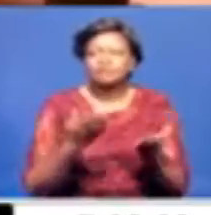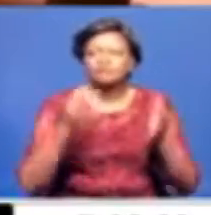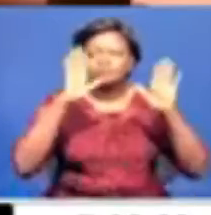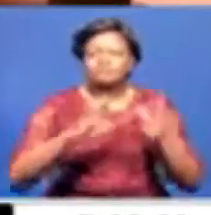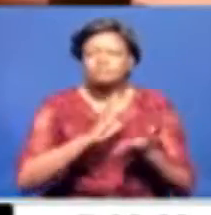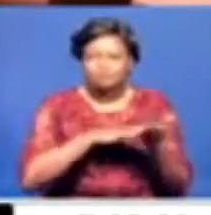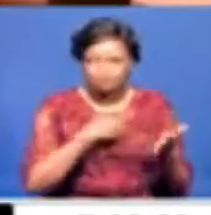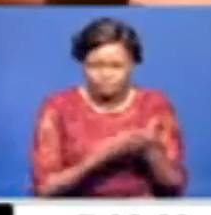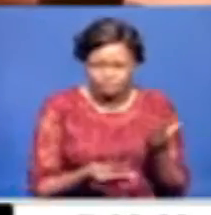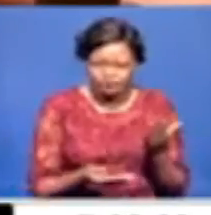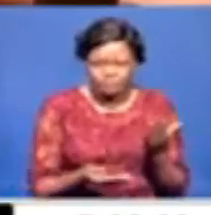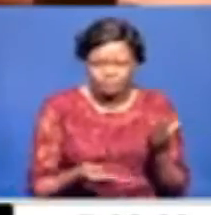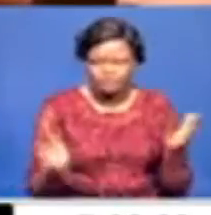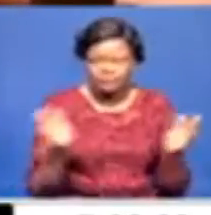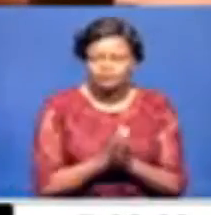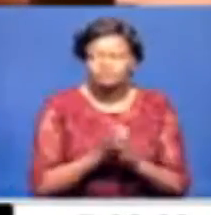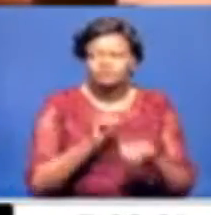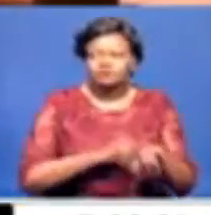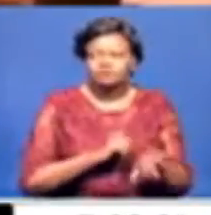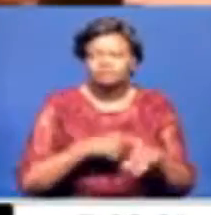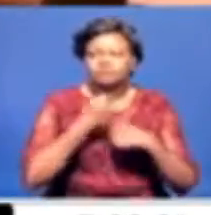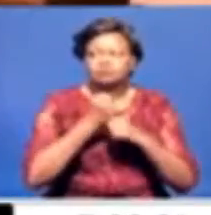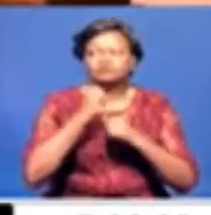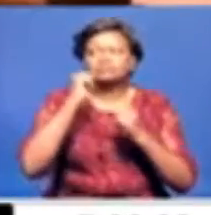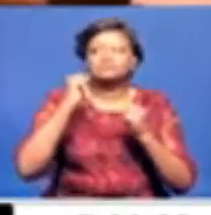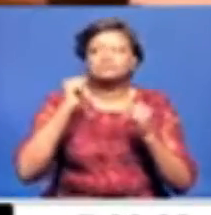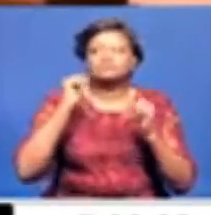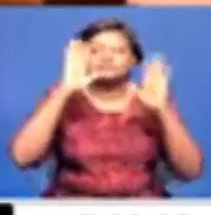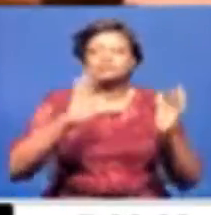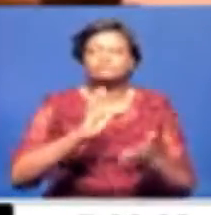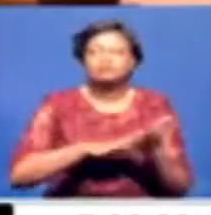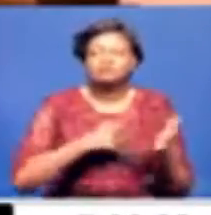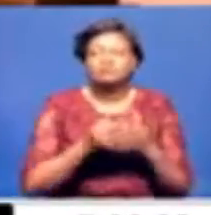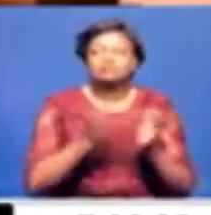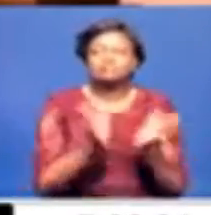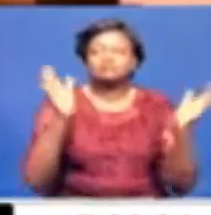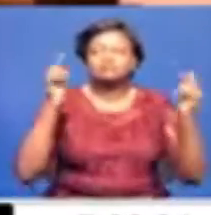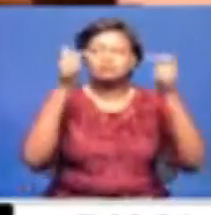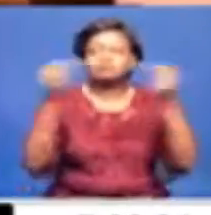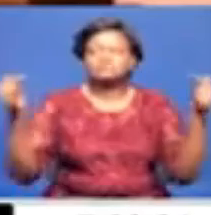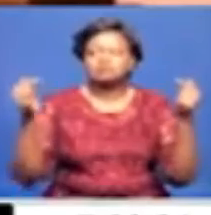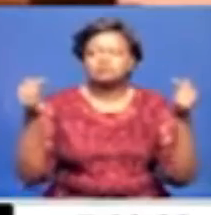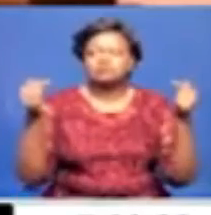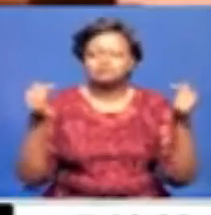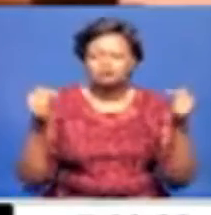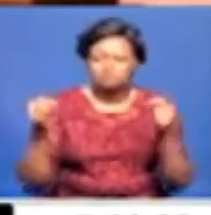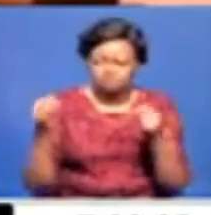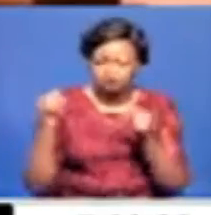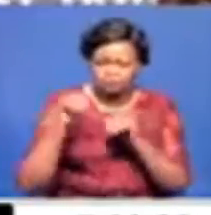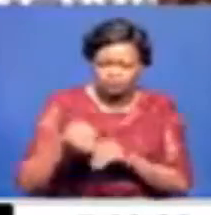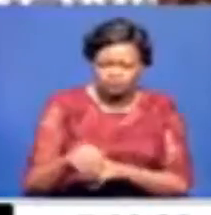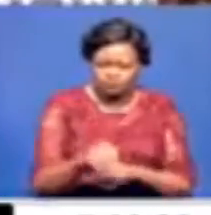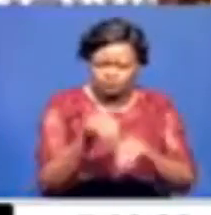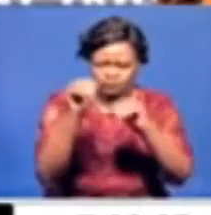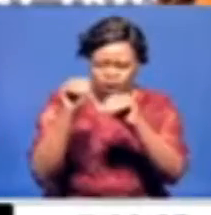schedules. And once you make your campaign schedule public, your enemies are going to trail you and track you down and